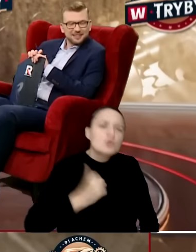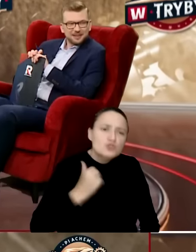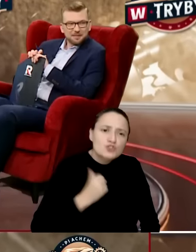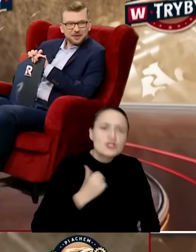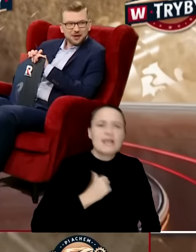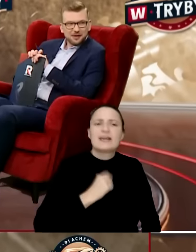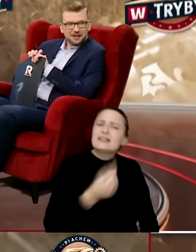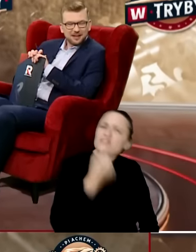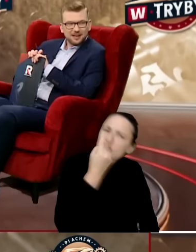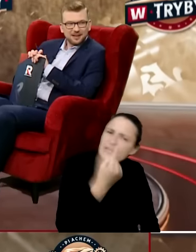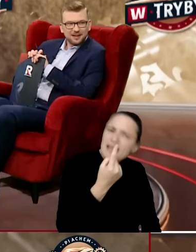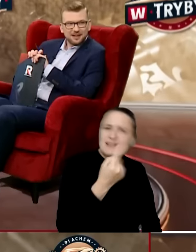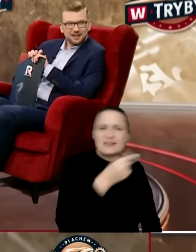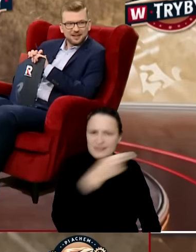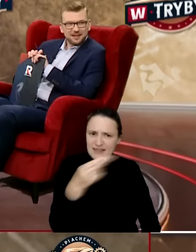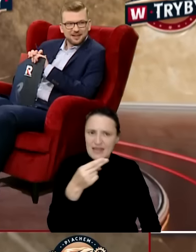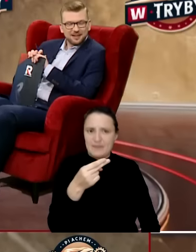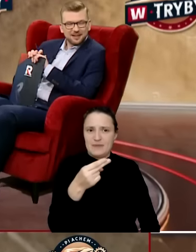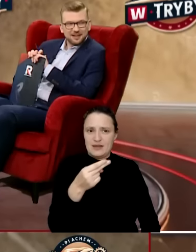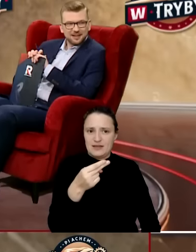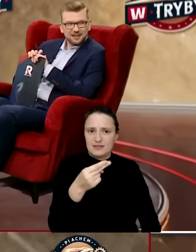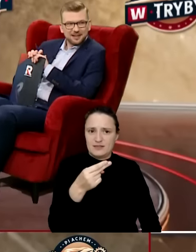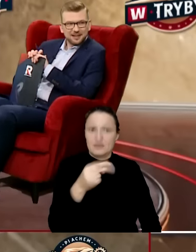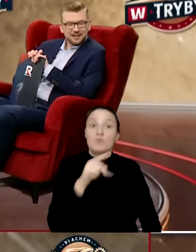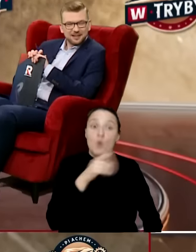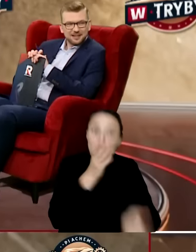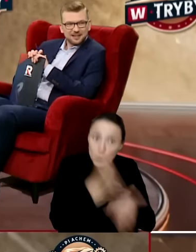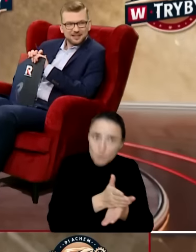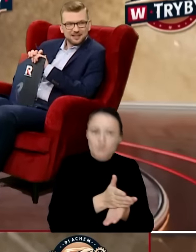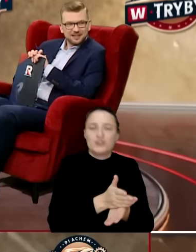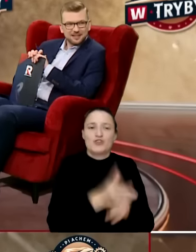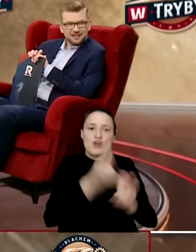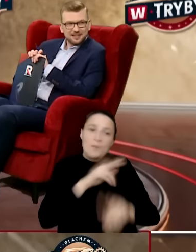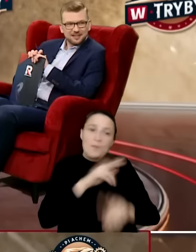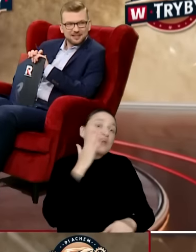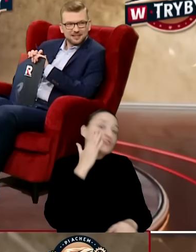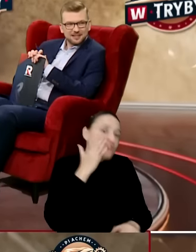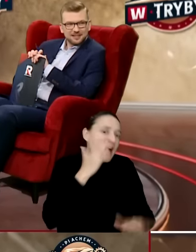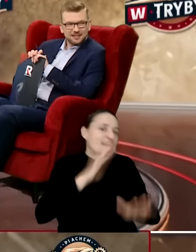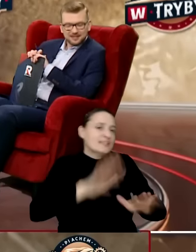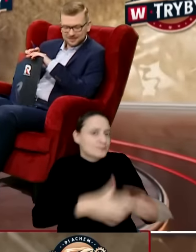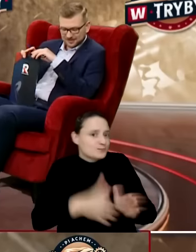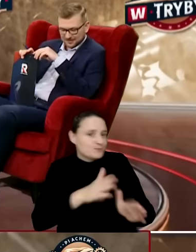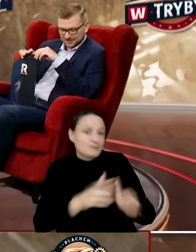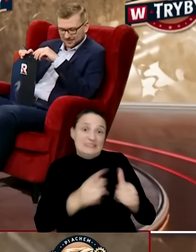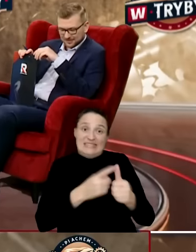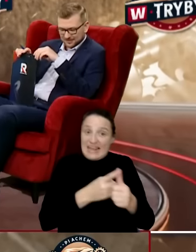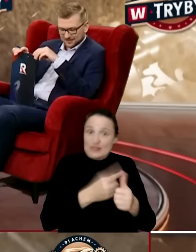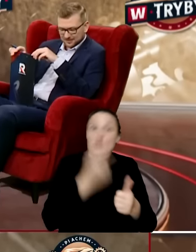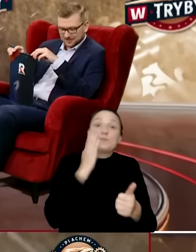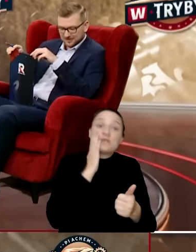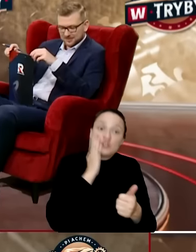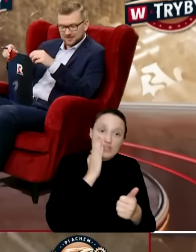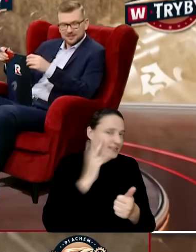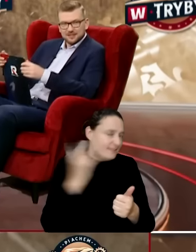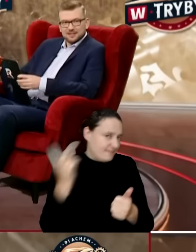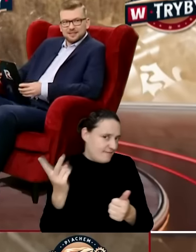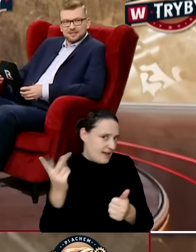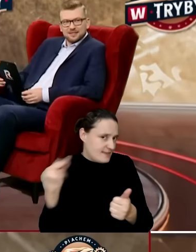ciekawy wątek. No. Jak już państwo sobie umościło to gniazdko, w którym zamieszkało, w jednym gniazdku, a nie w dwóch